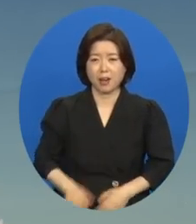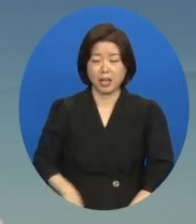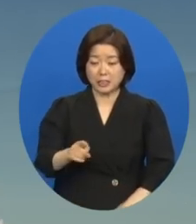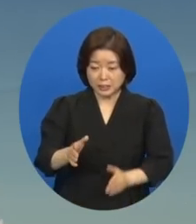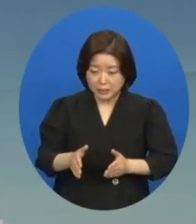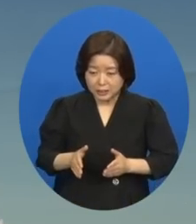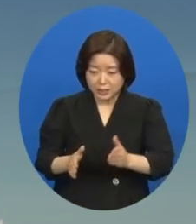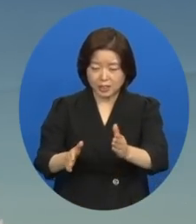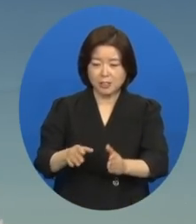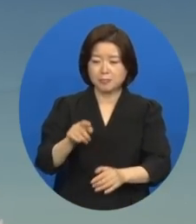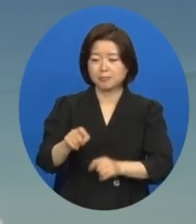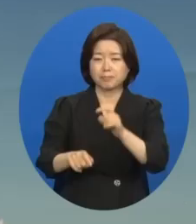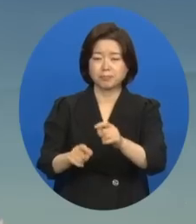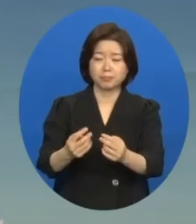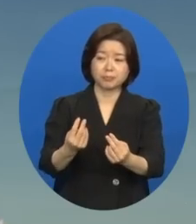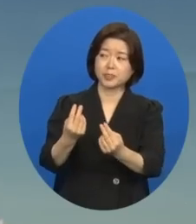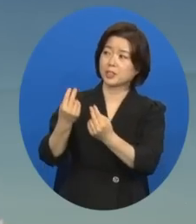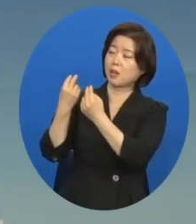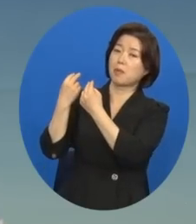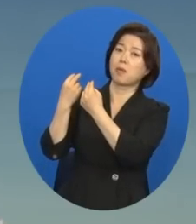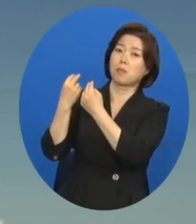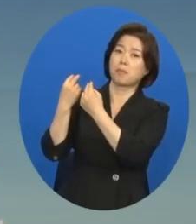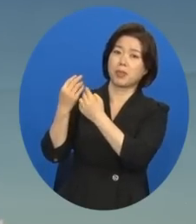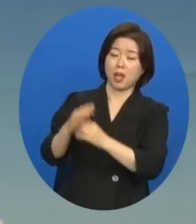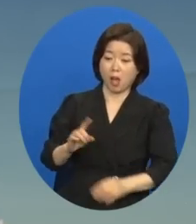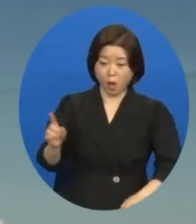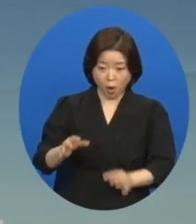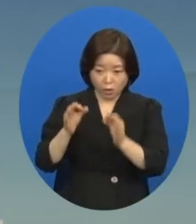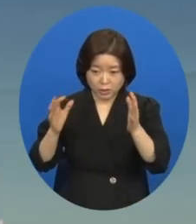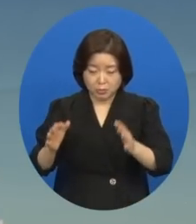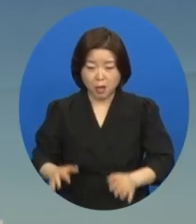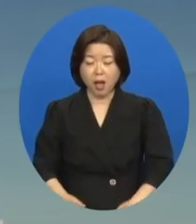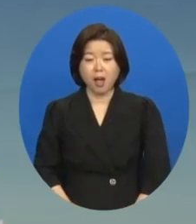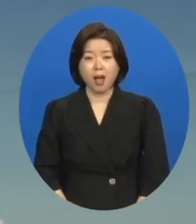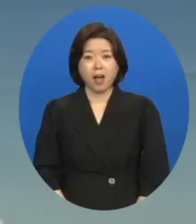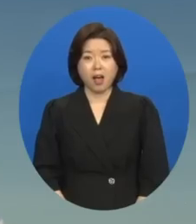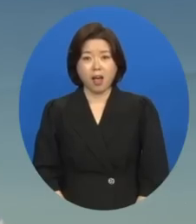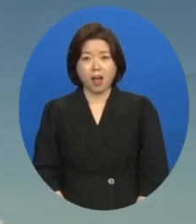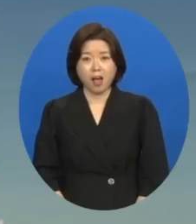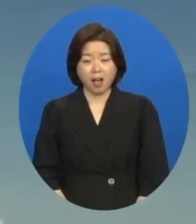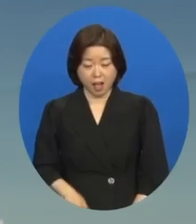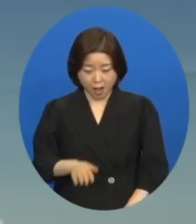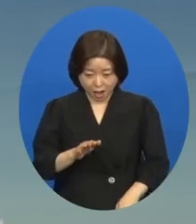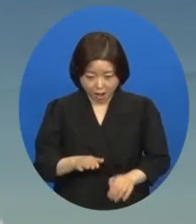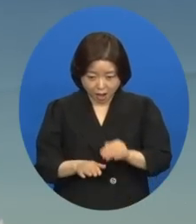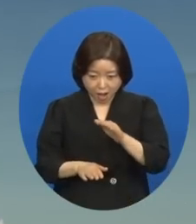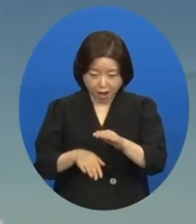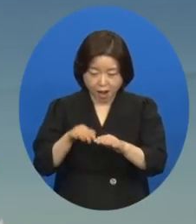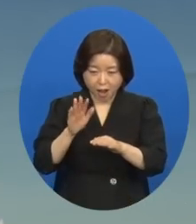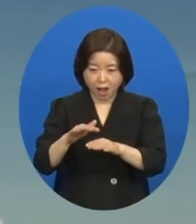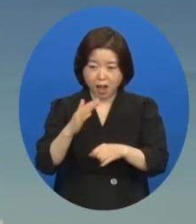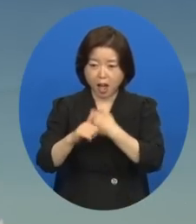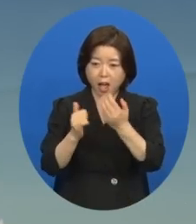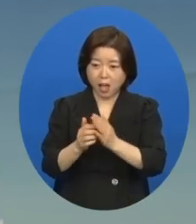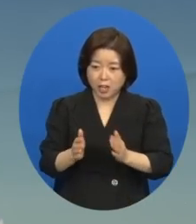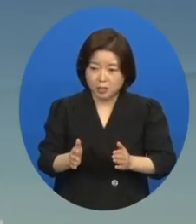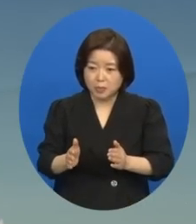걸어가서 뒤돌아보면 어느 순간 그 걸음이 하나님의 길이 되어